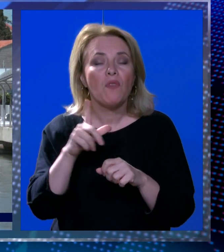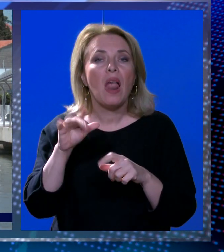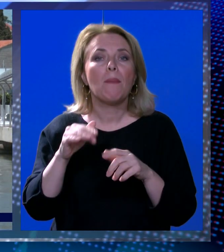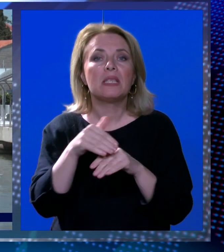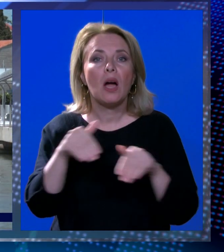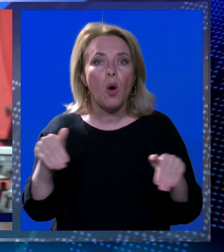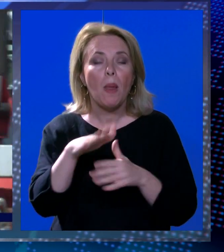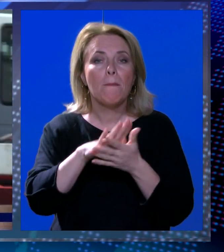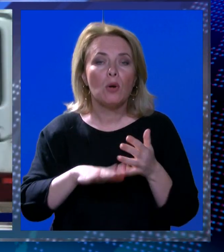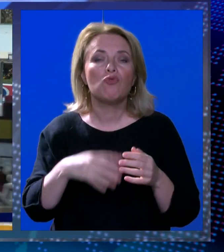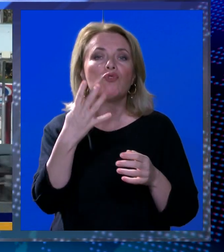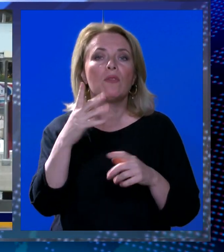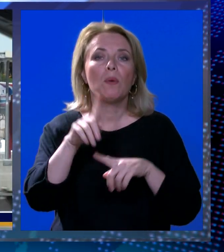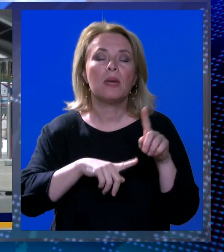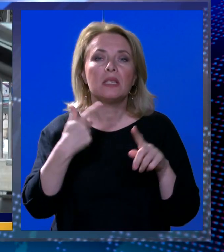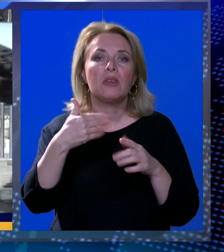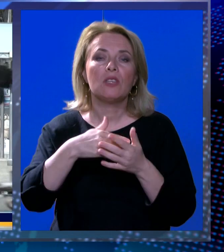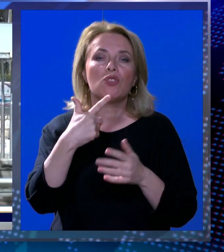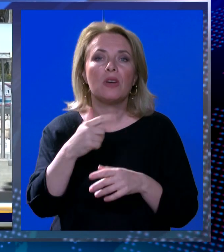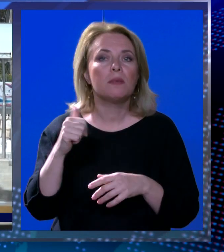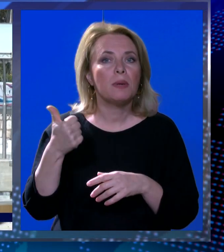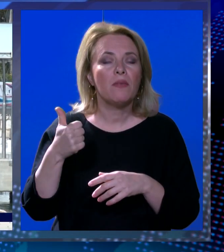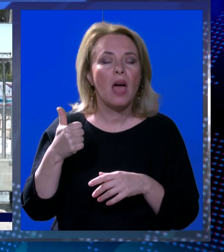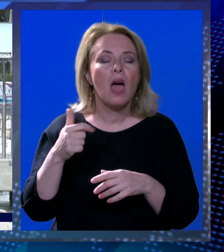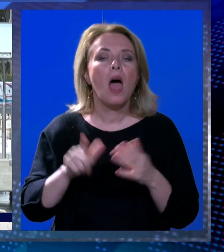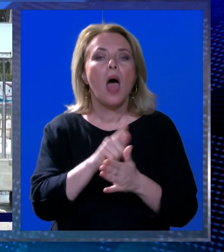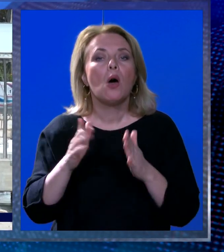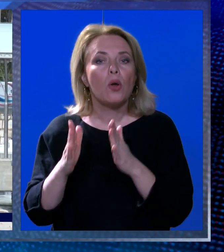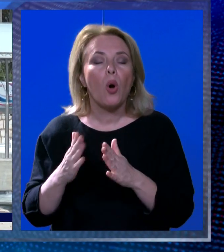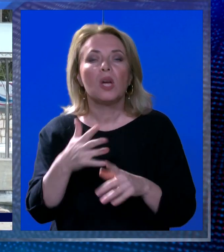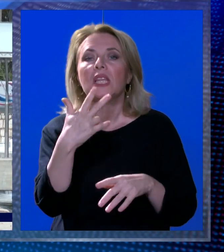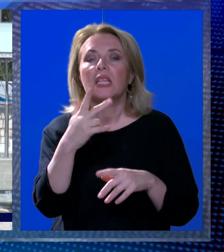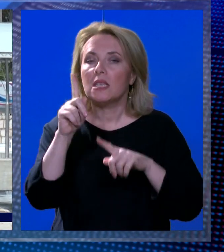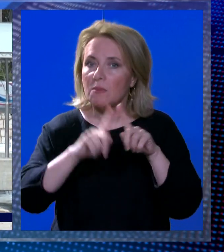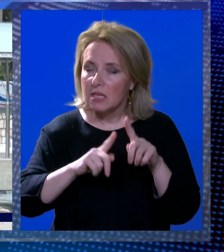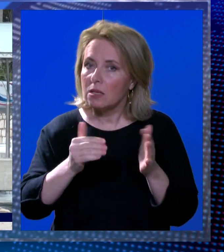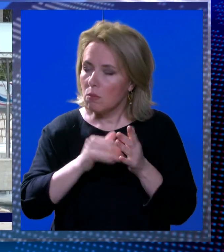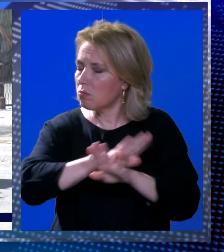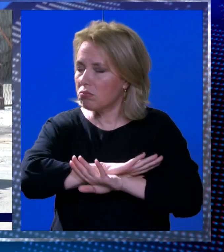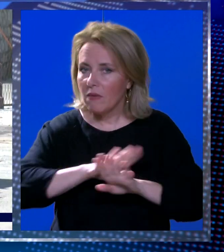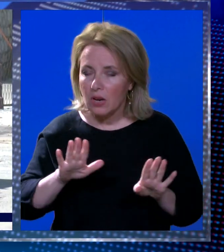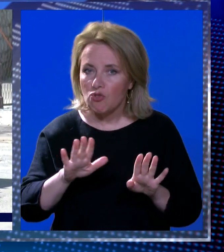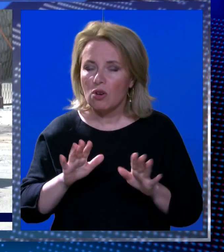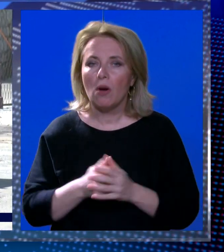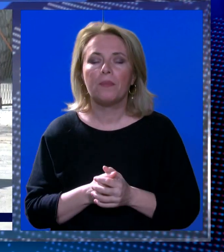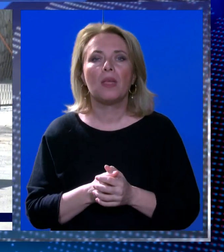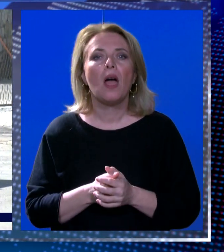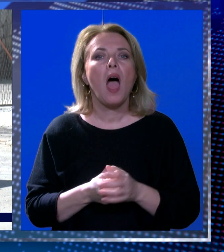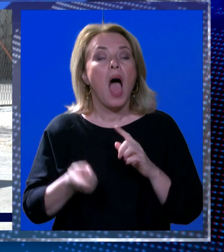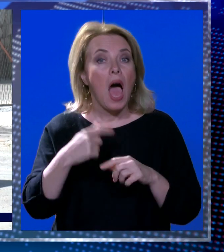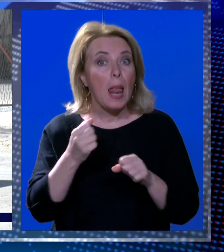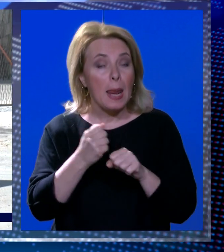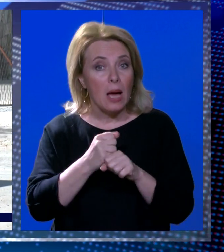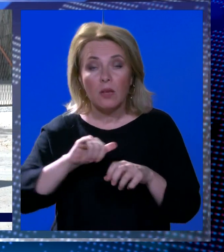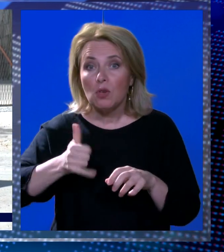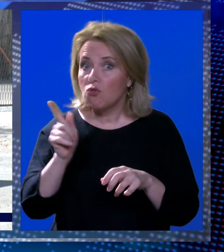Radovi na Lapadskoj obali započeli su u travnju 2021. Rok izvođenja bio je 30 mjeseci, to je studeni